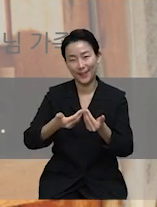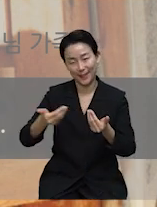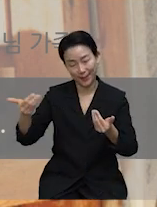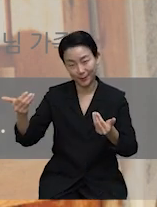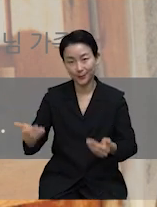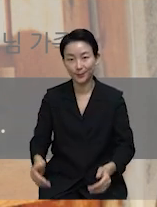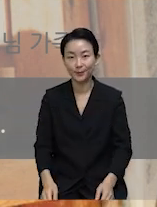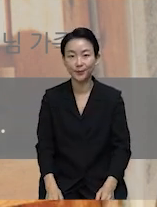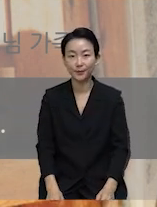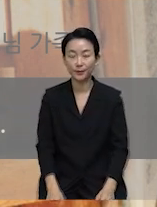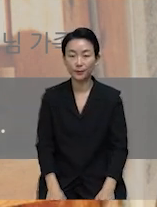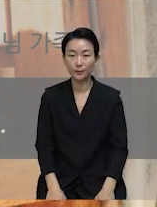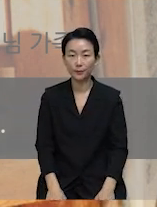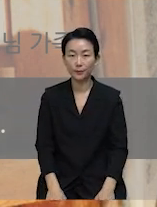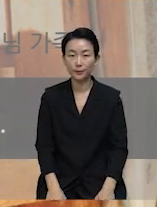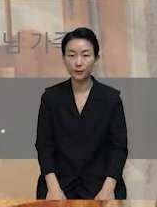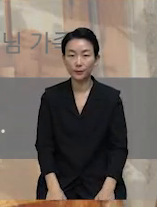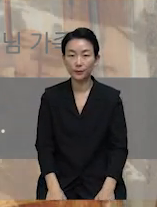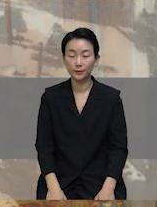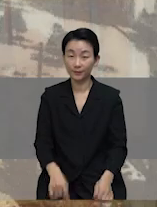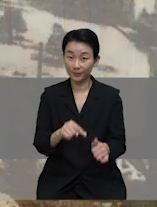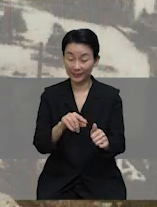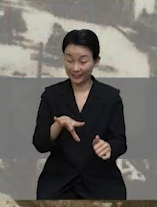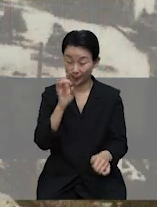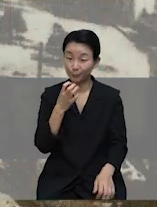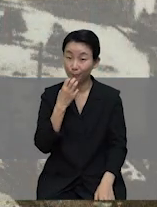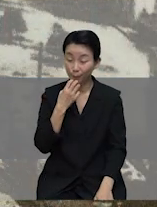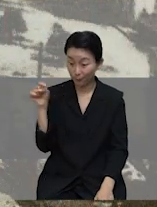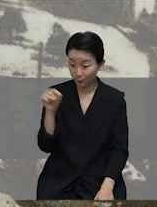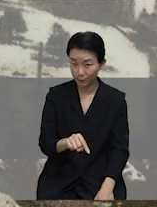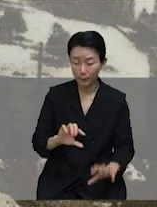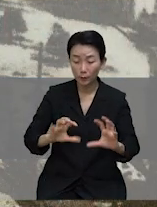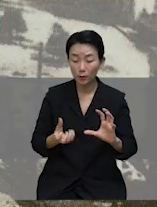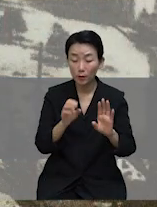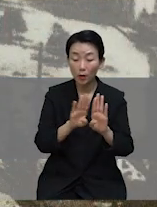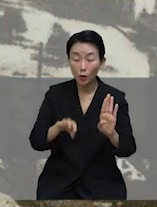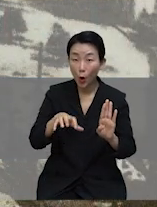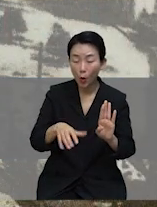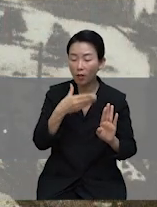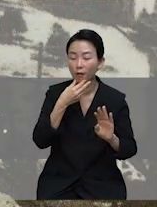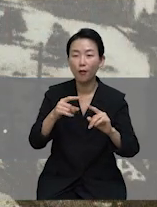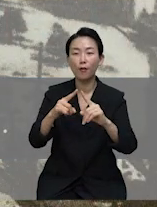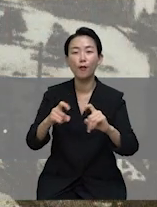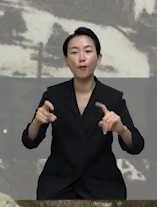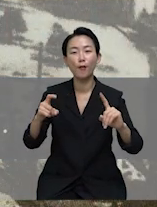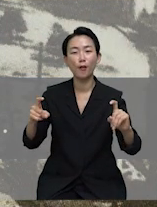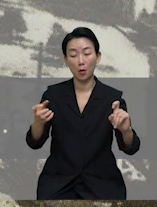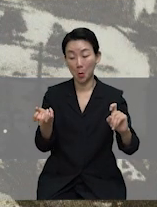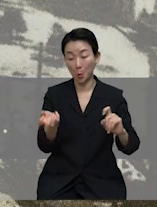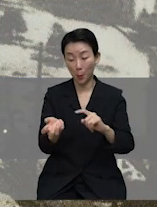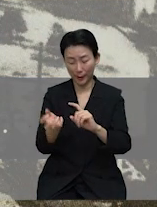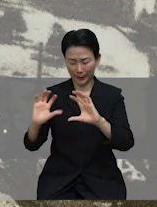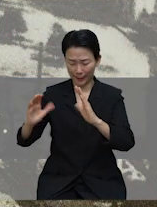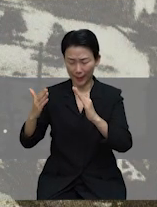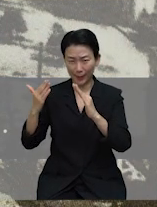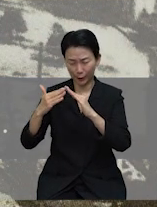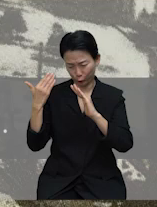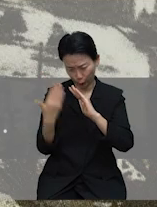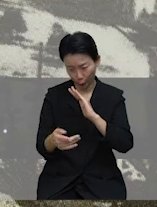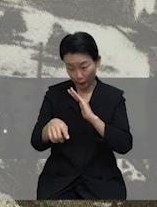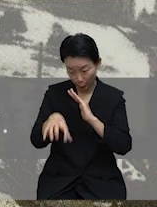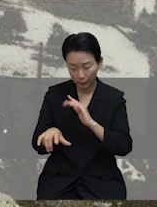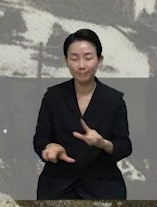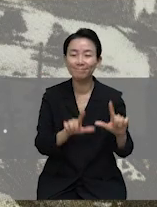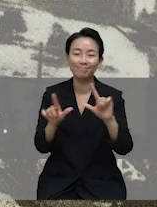돌아가실 때까지 이곳에 머무셨습니다. 처음 선생이 서울에 오셨을 때에는 당시 국립박물관이 있던